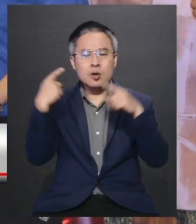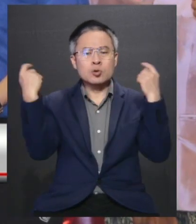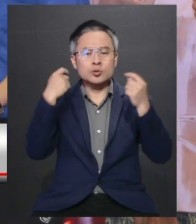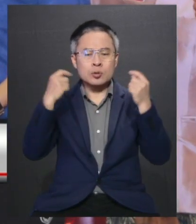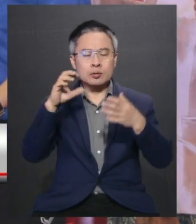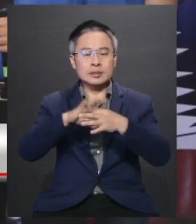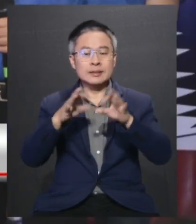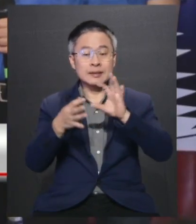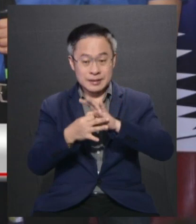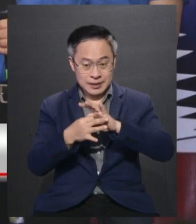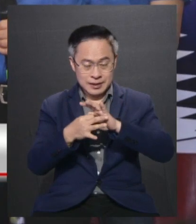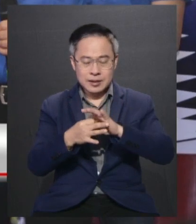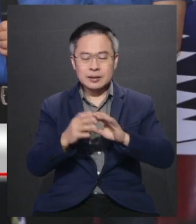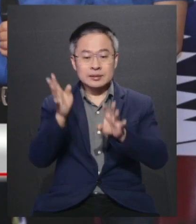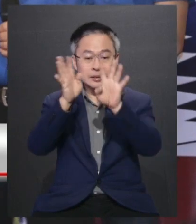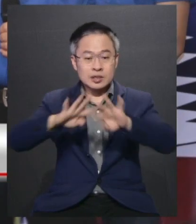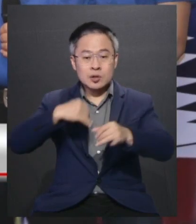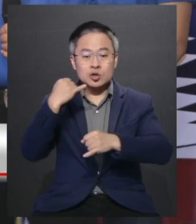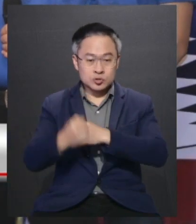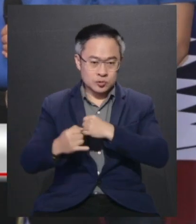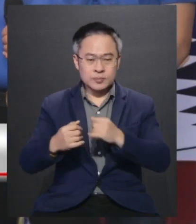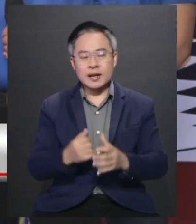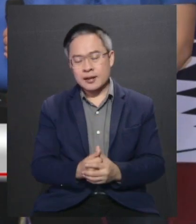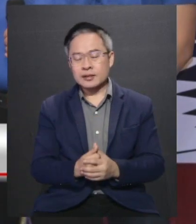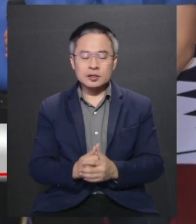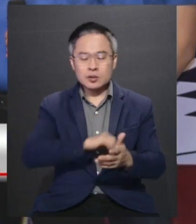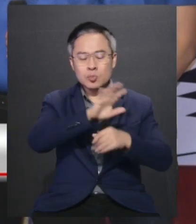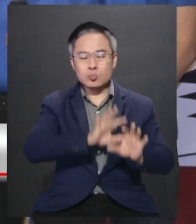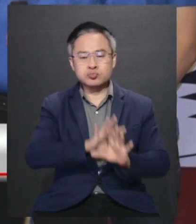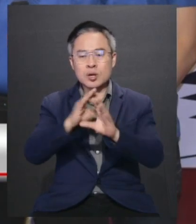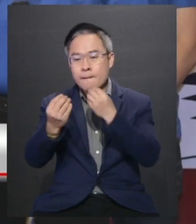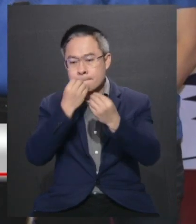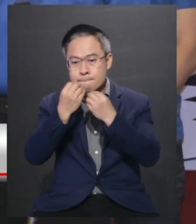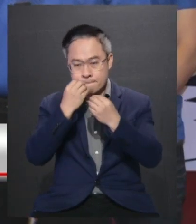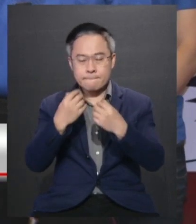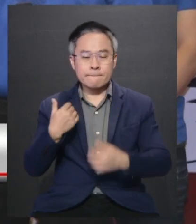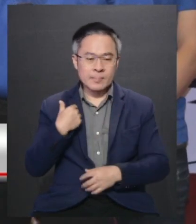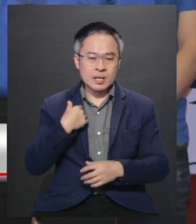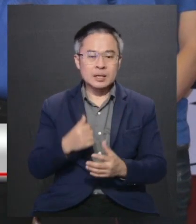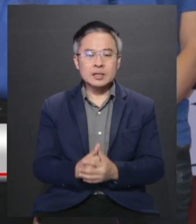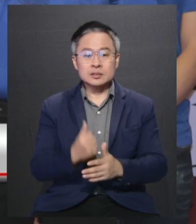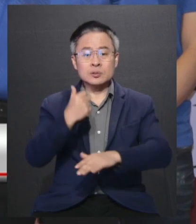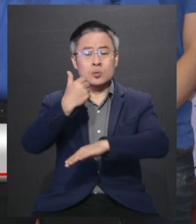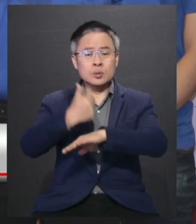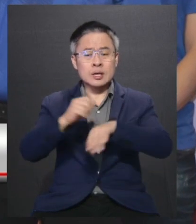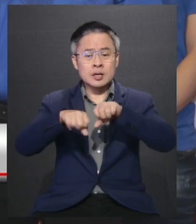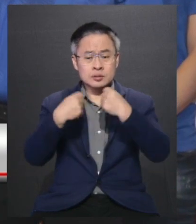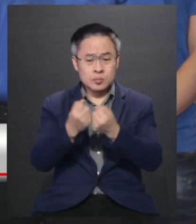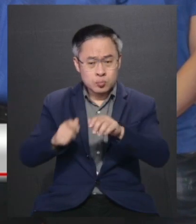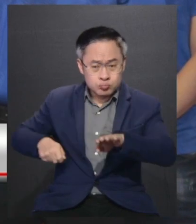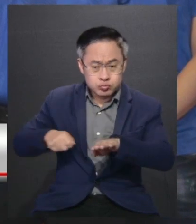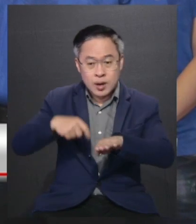ภัตตาคารอาหารโฮคิทเช่นพระราม 3นะคะด้านนายกซอยคิวไทก็เปิดเผยว่า